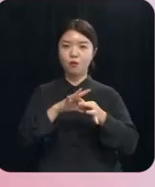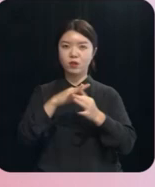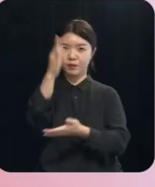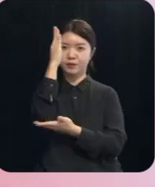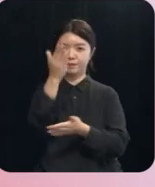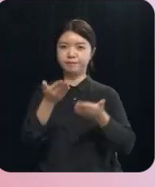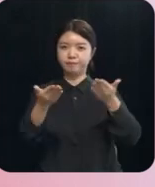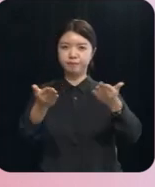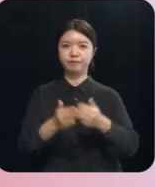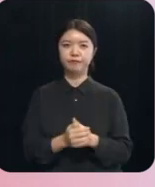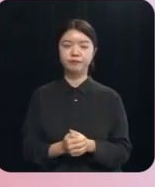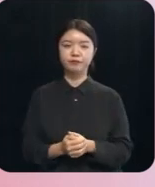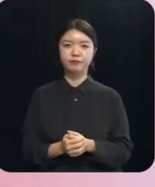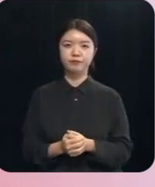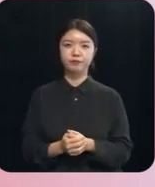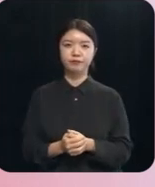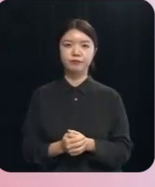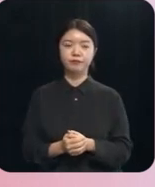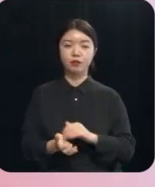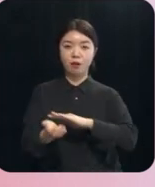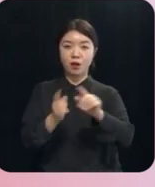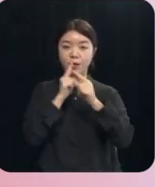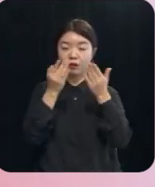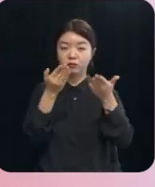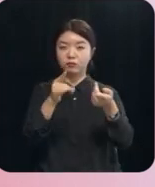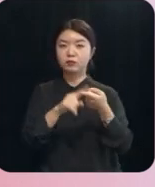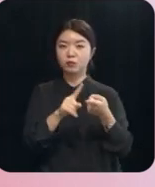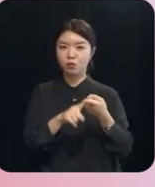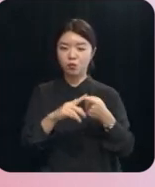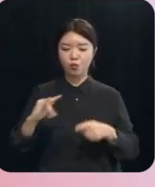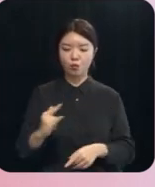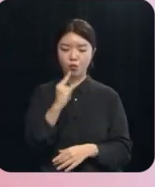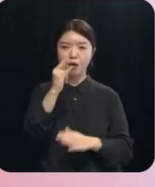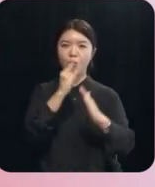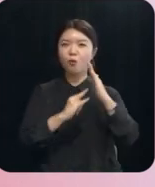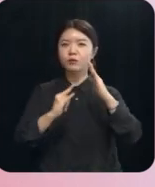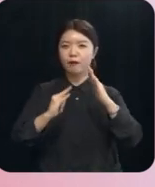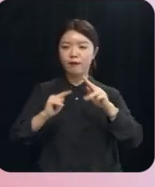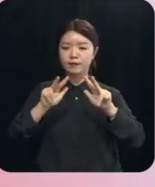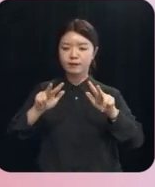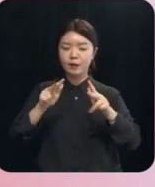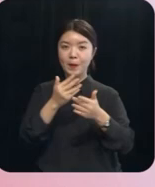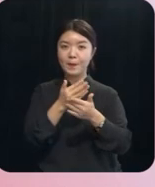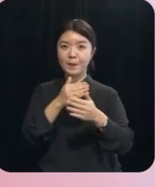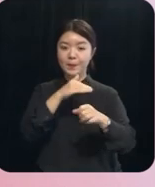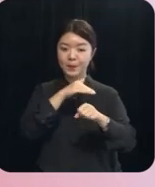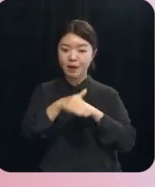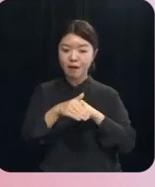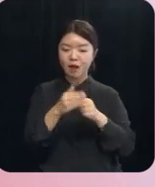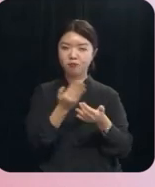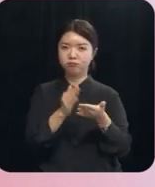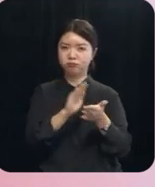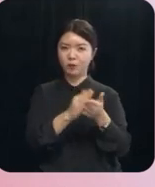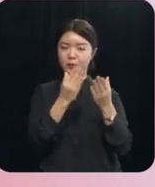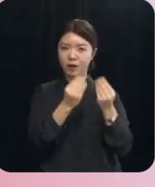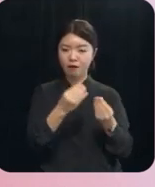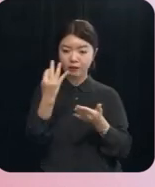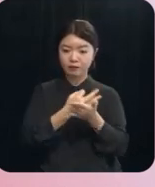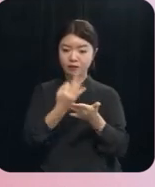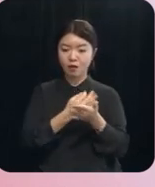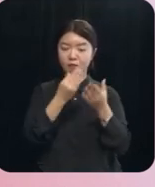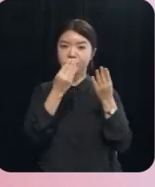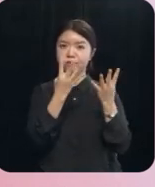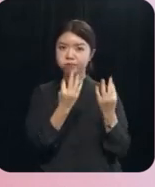드리겠습니다. 아까 말씀드렸듯이 공항공사의 현지화를 통해서 많은 이익이 발생하게 되면은